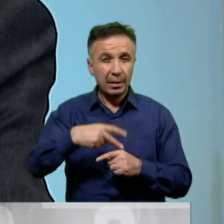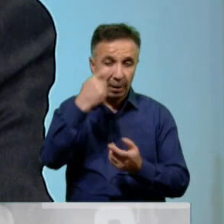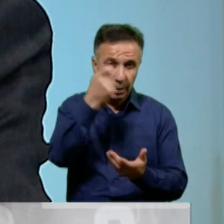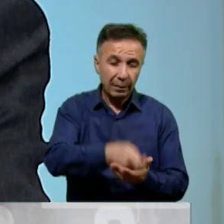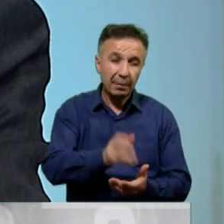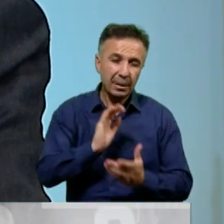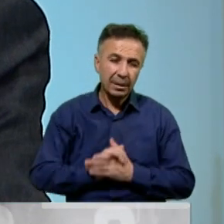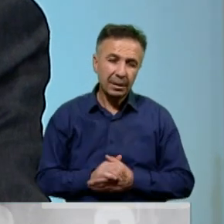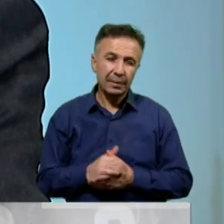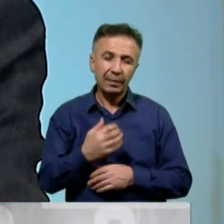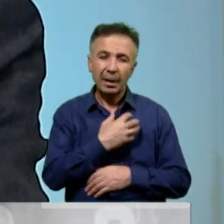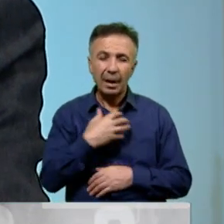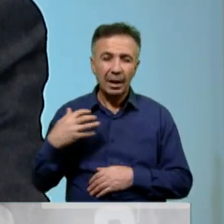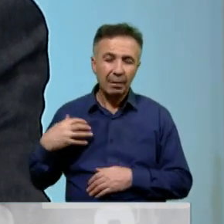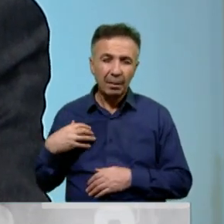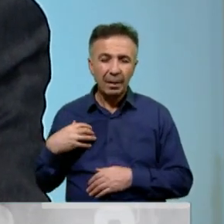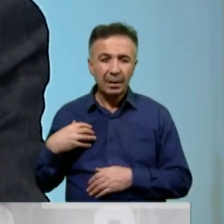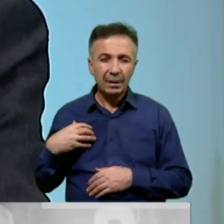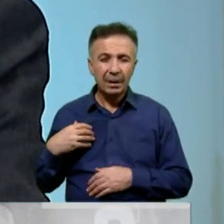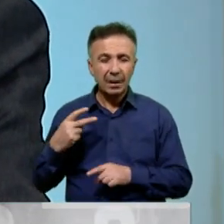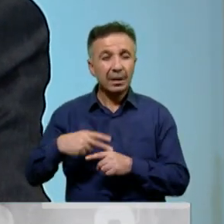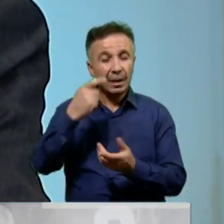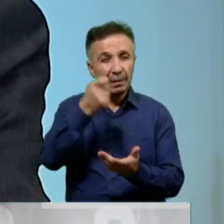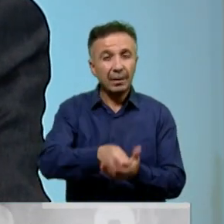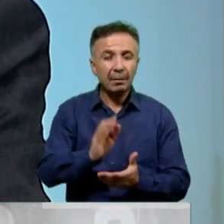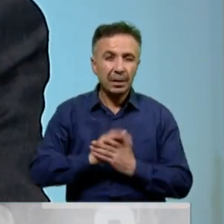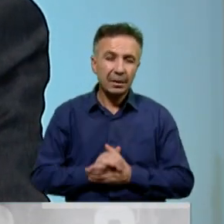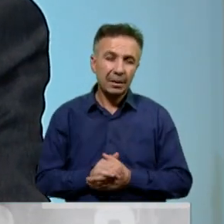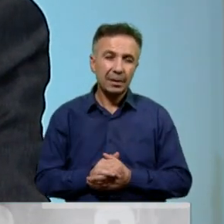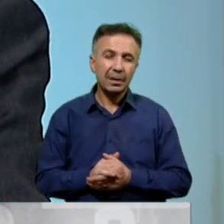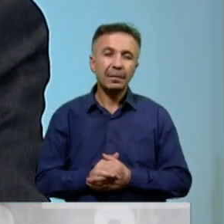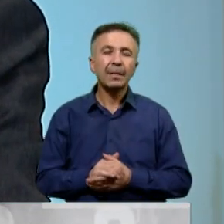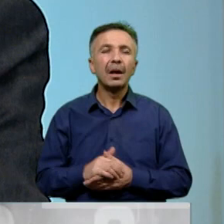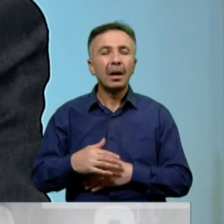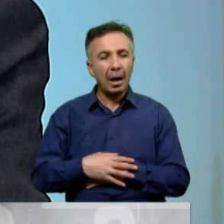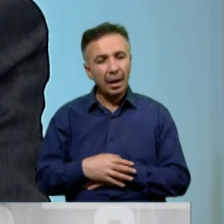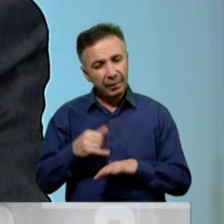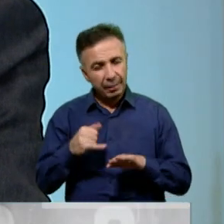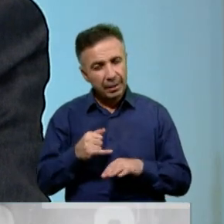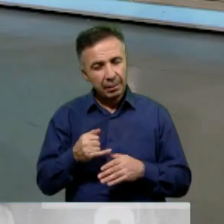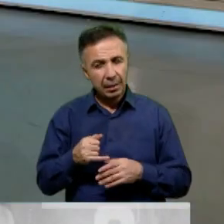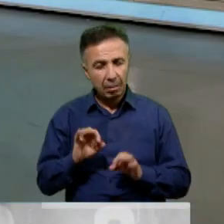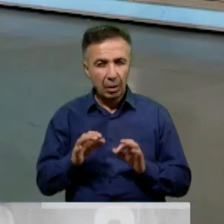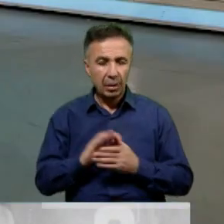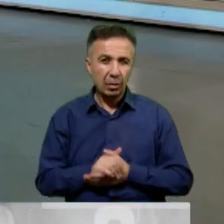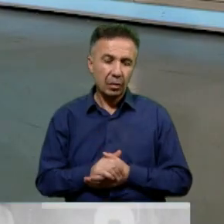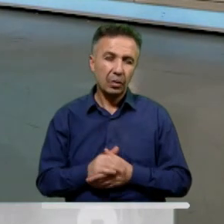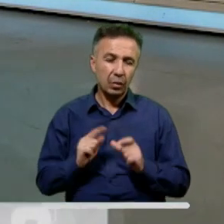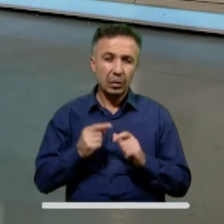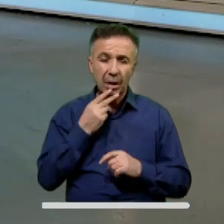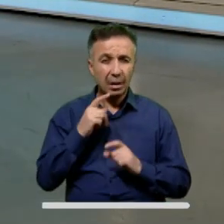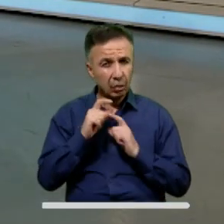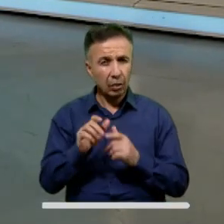Onların anne babasına da veremezsiniz. Hanefi mezhebinin kanaati budur. Eyvallah. Suzan Hanım'ın diğer sorusu